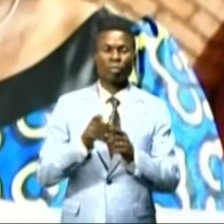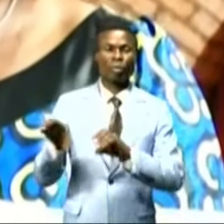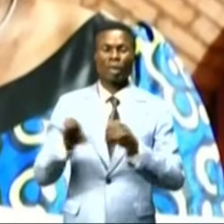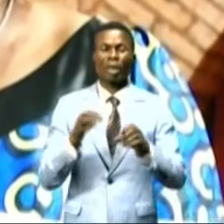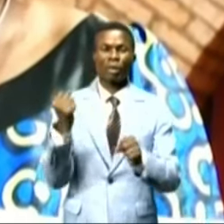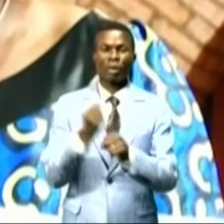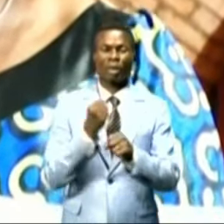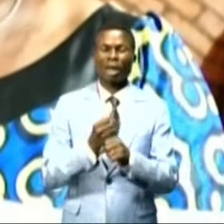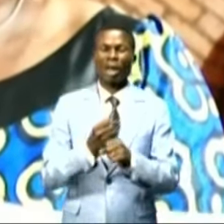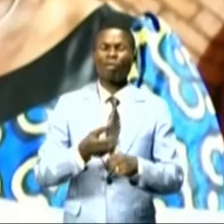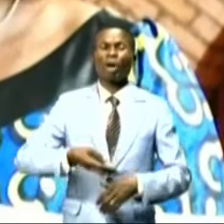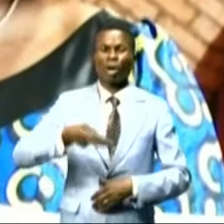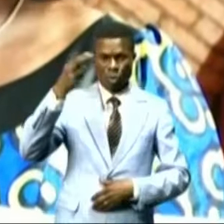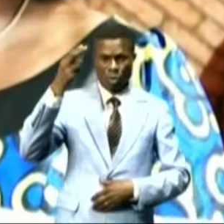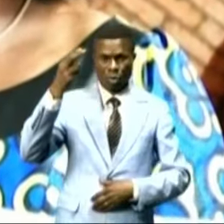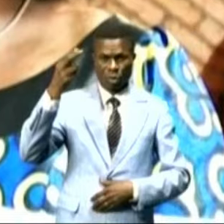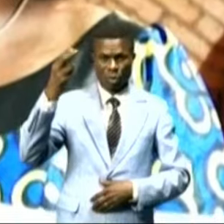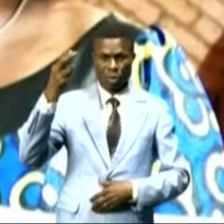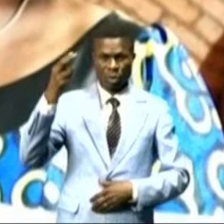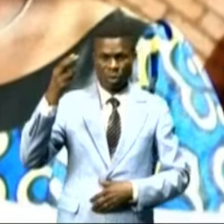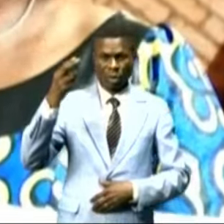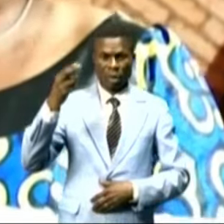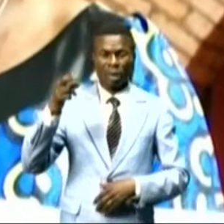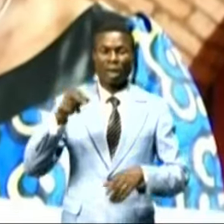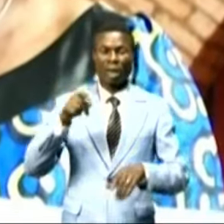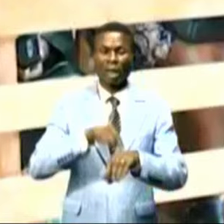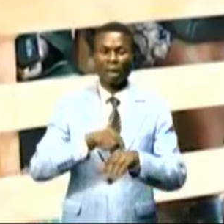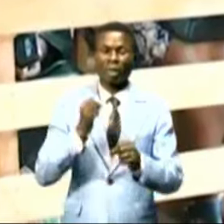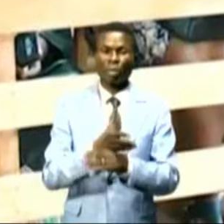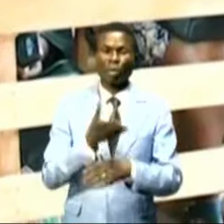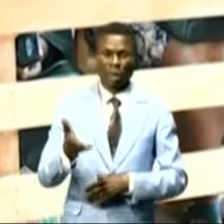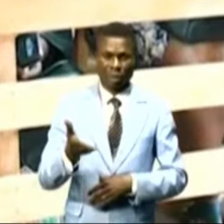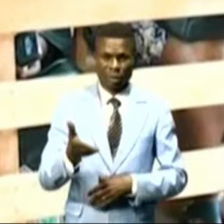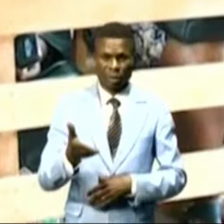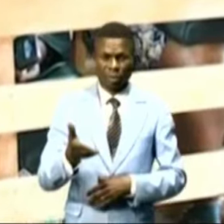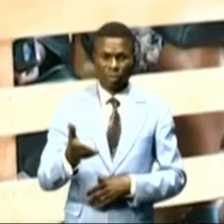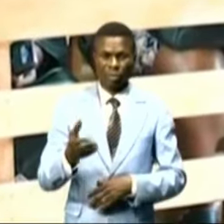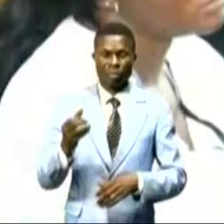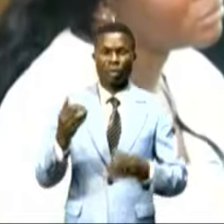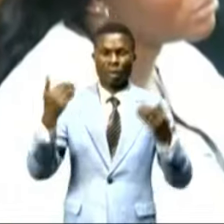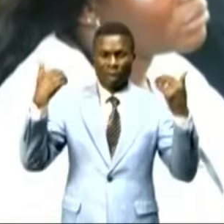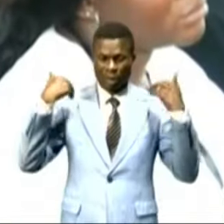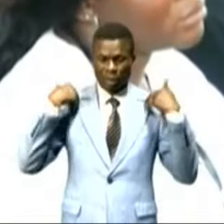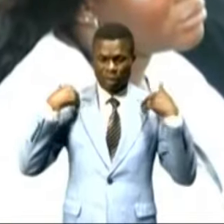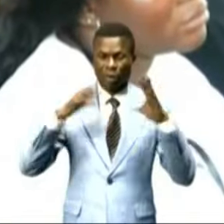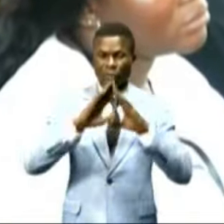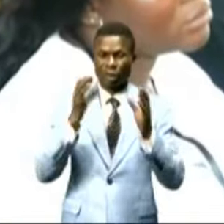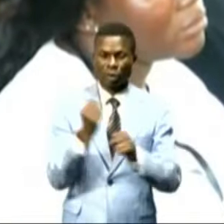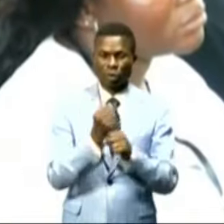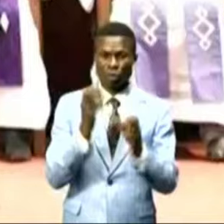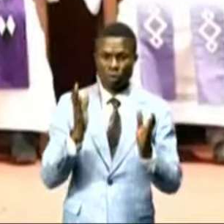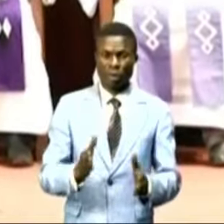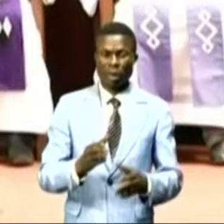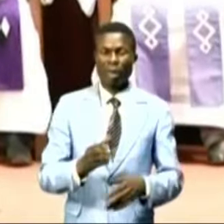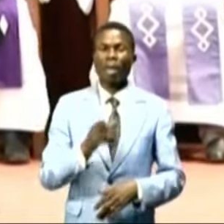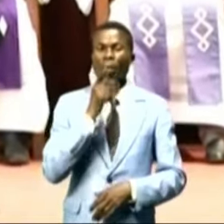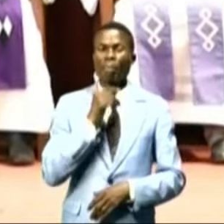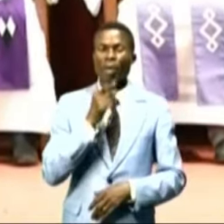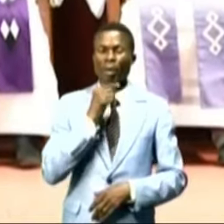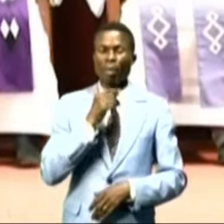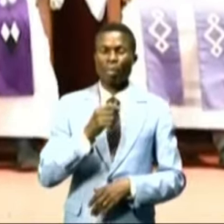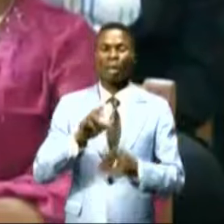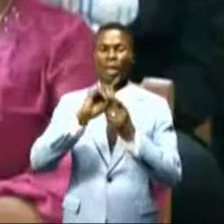professionnelle quand le pire lui est arrivé. Les agents et cadres de l'RTNC, les prêtres de l'archidiocèse de